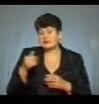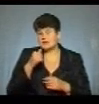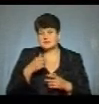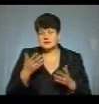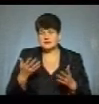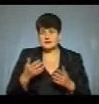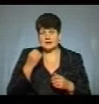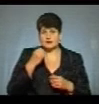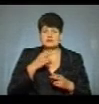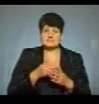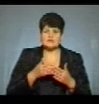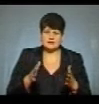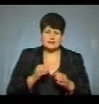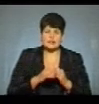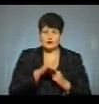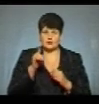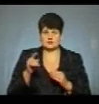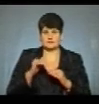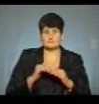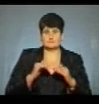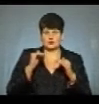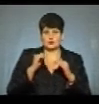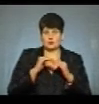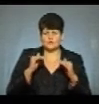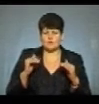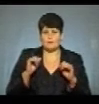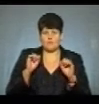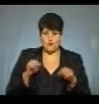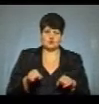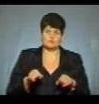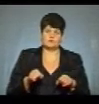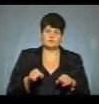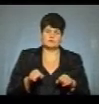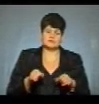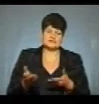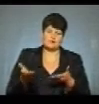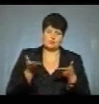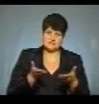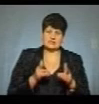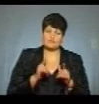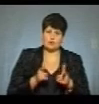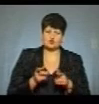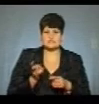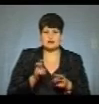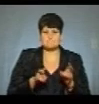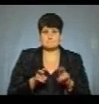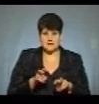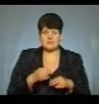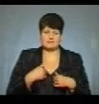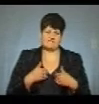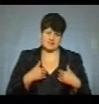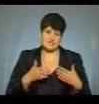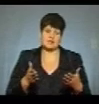дуже дякую за відкритість, тому що не кожного високопосадовця ми так можемо запросити, і він погоджується прийти. Хоча ми відкриті,